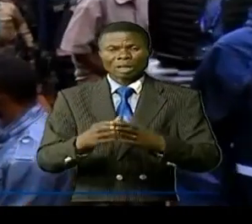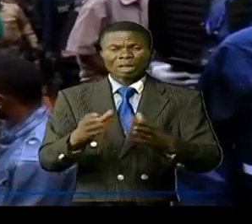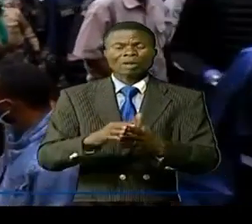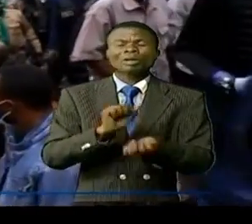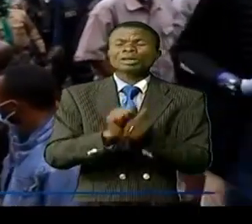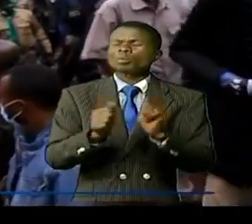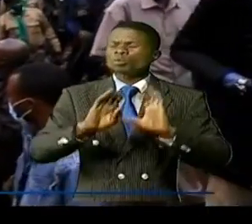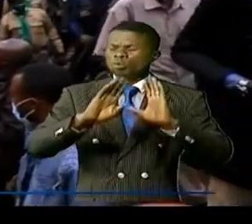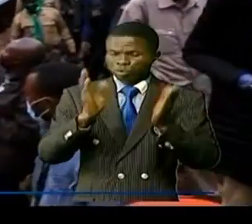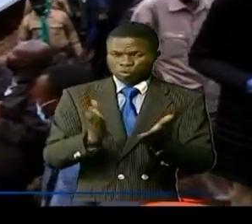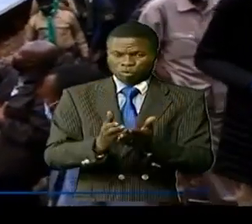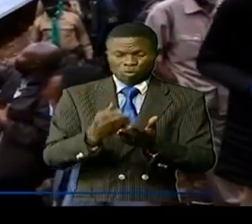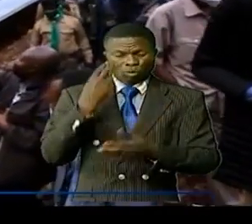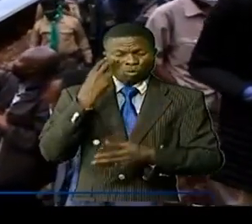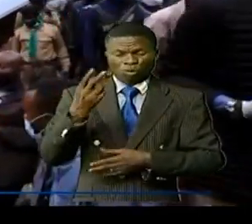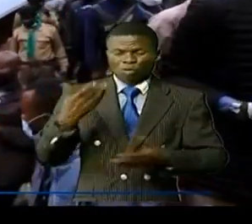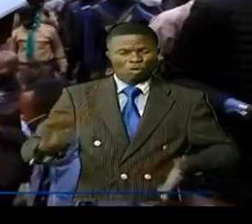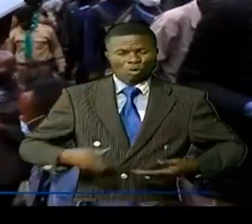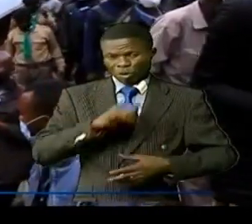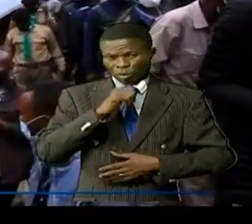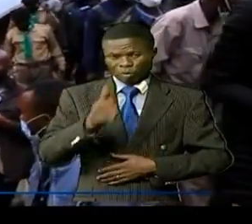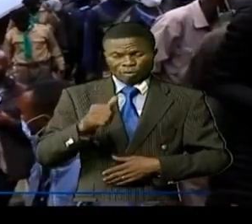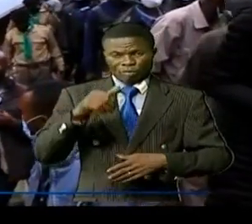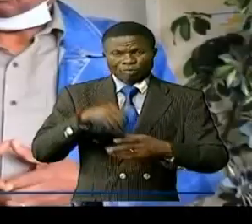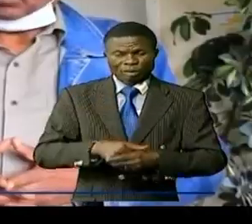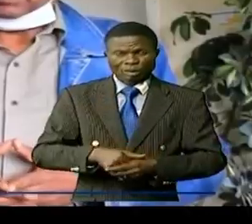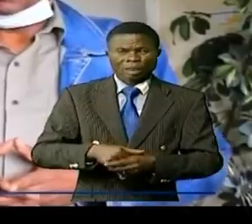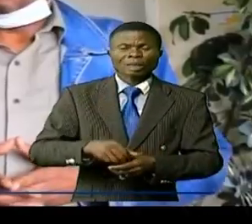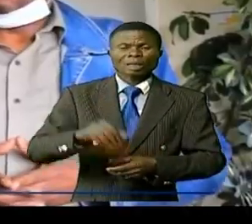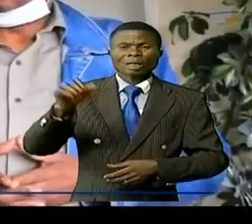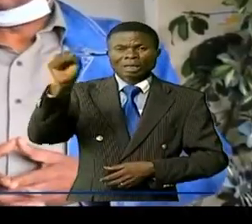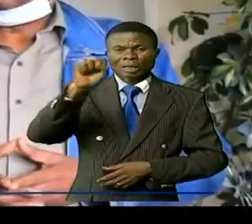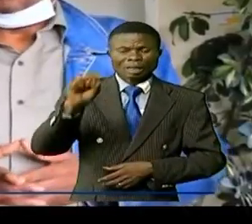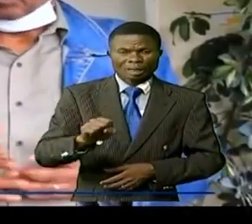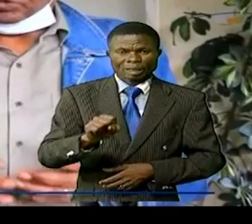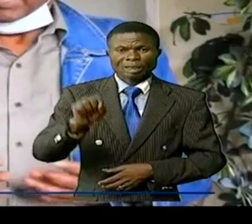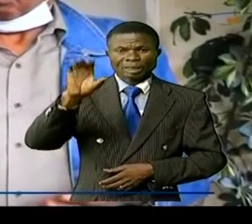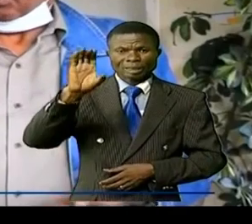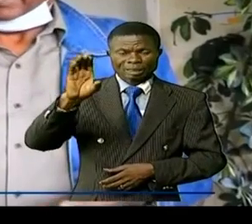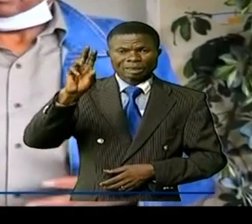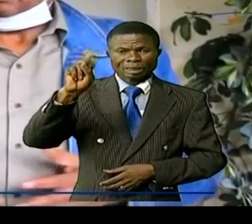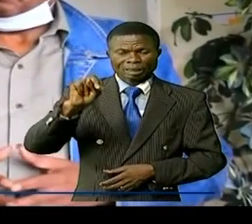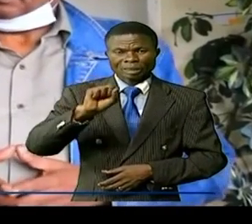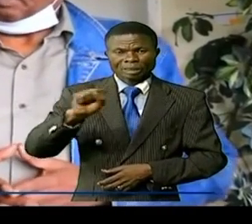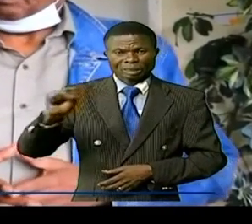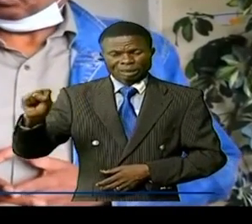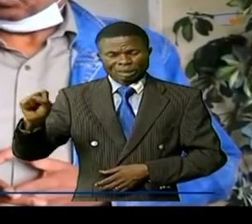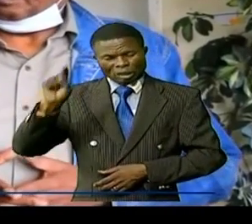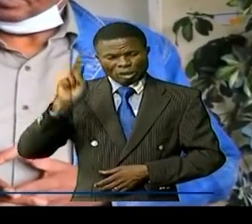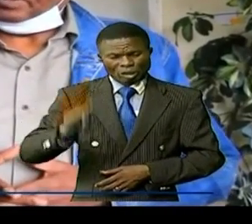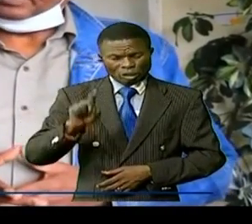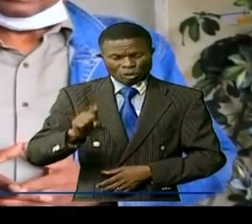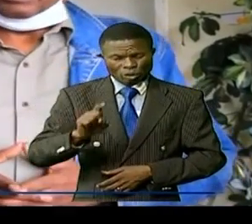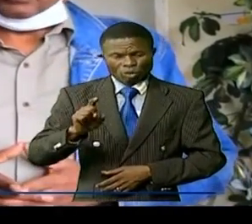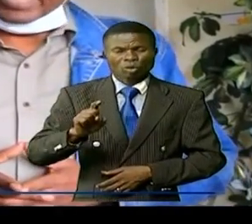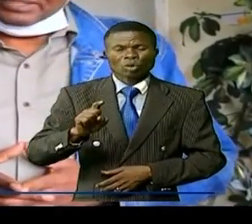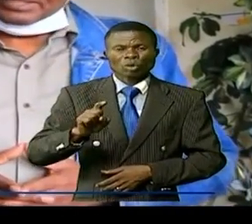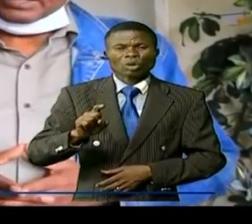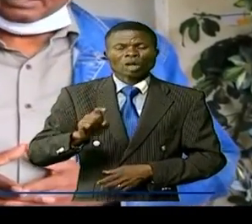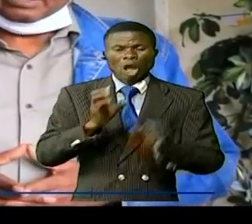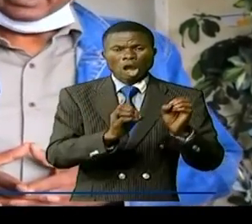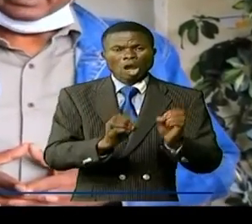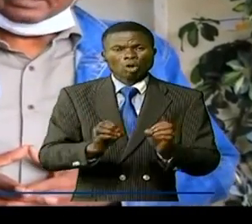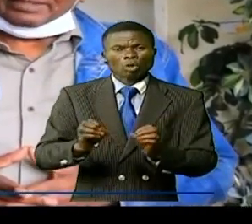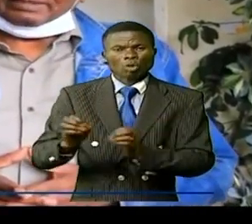conséquences que nous déplorons. Au niveau de la SNCC, nous estimons qu'il faudrait qu'on arrive éventuellement à